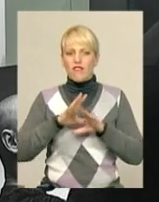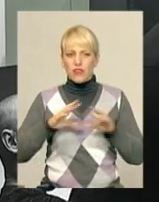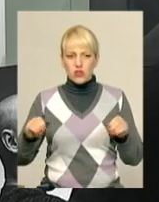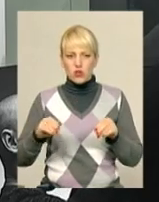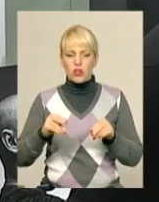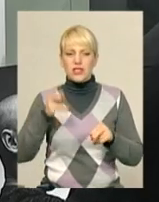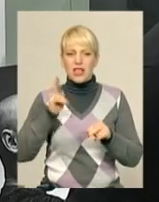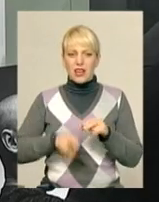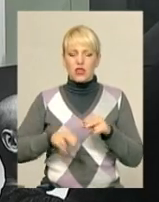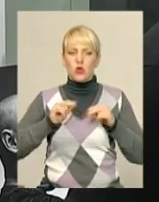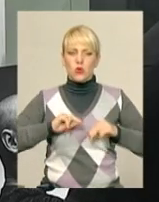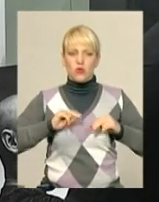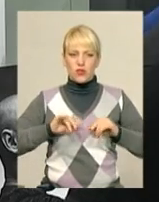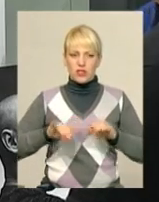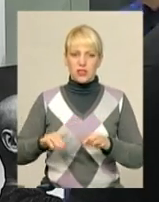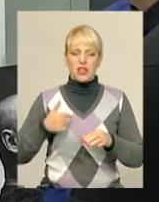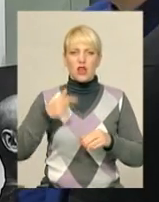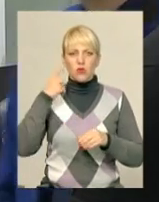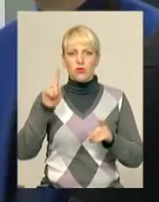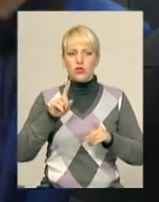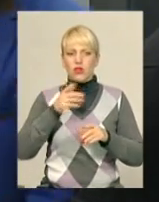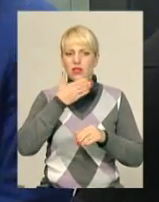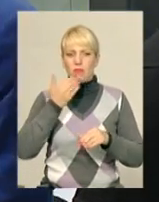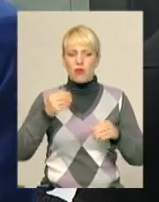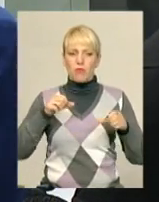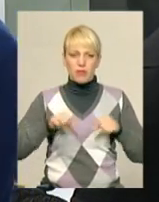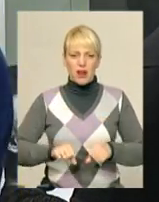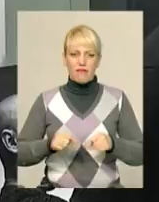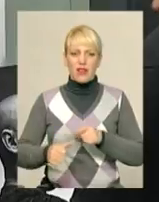діяльності. Я думаю, я вже не маю права тоді вже як-то назад.